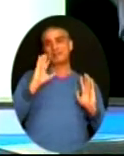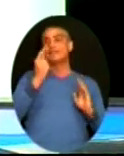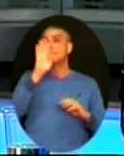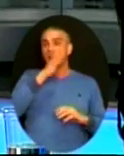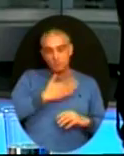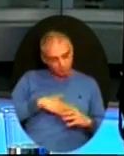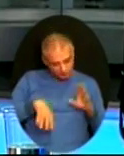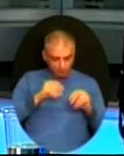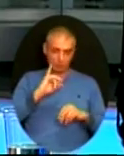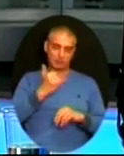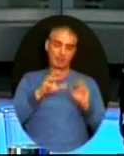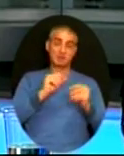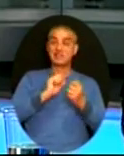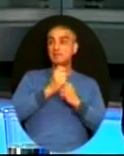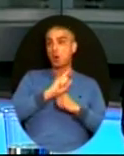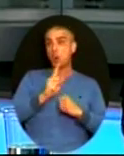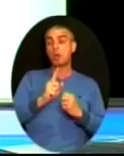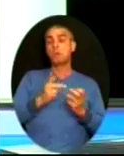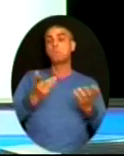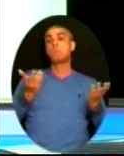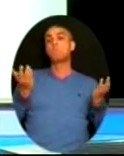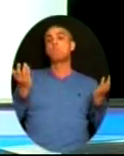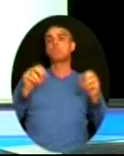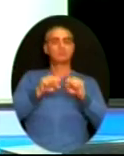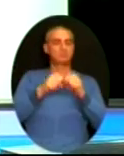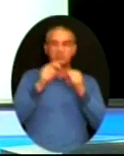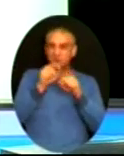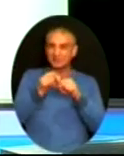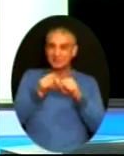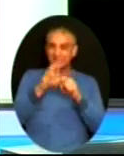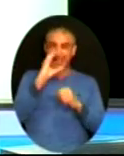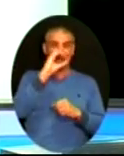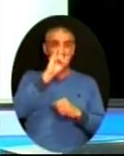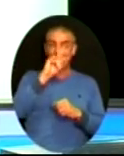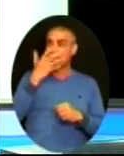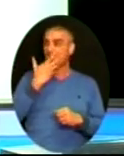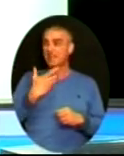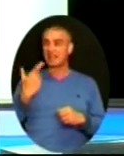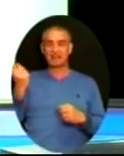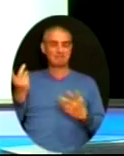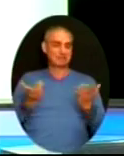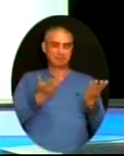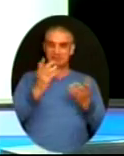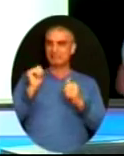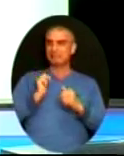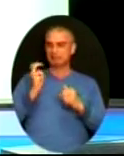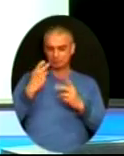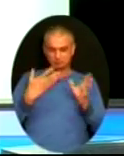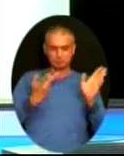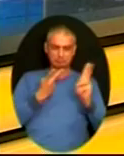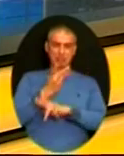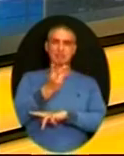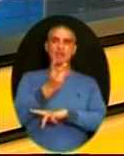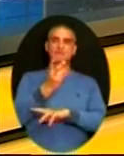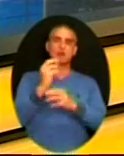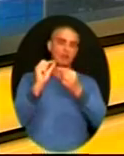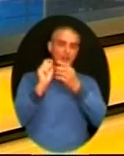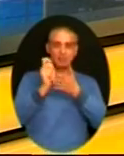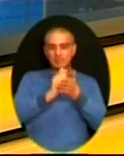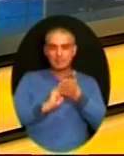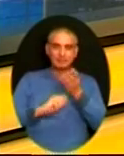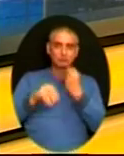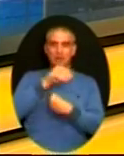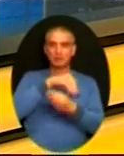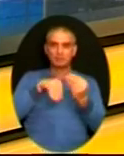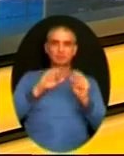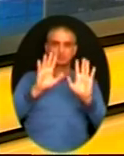נתניהו רוצה בחירות, יהיו בחירות. אם לא, את המשבר הזה של קחנו לגפני גיוס, נעבור בניסוח מסוים